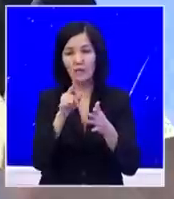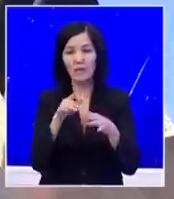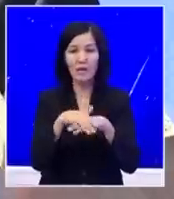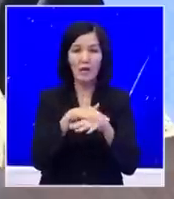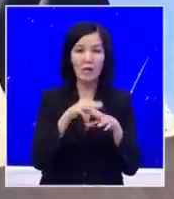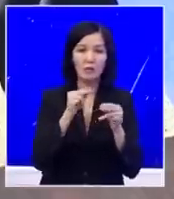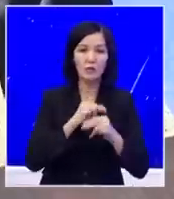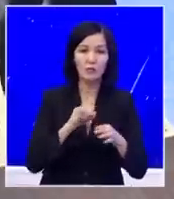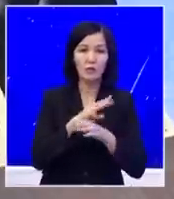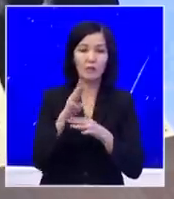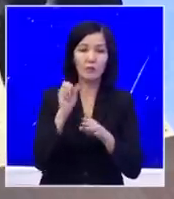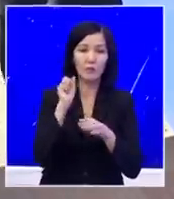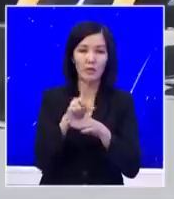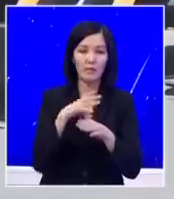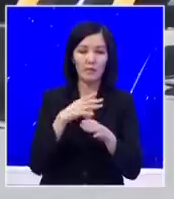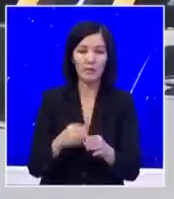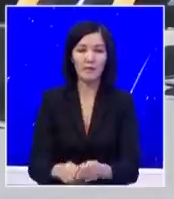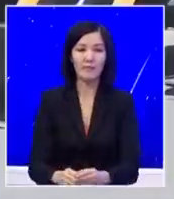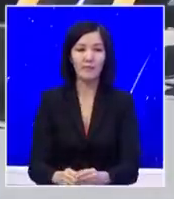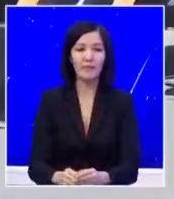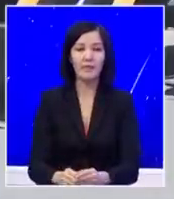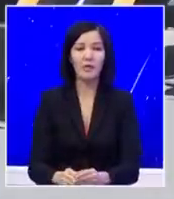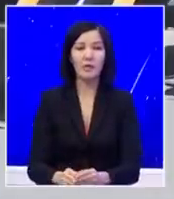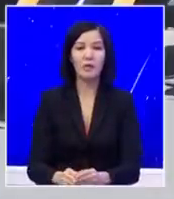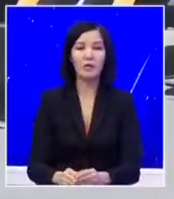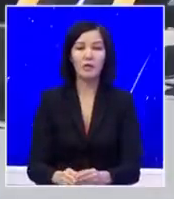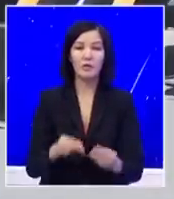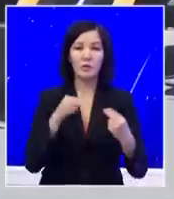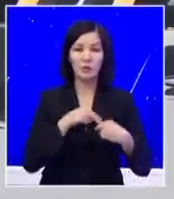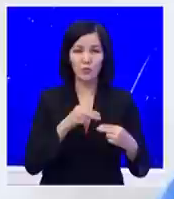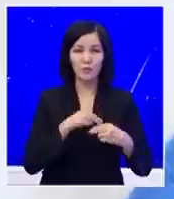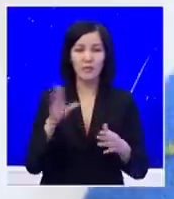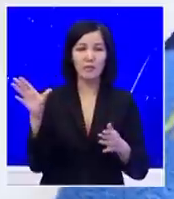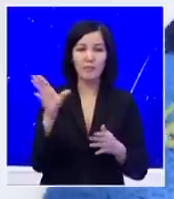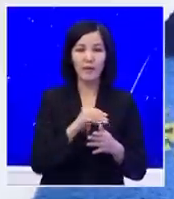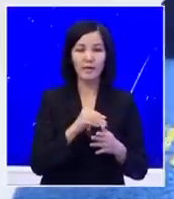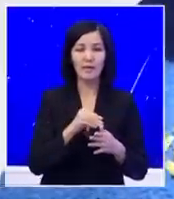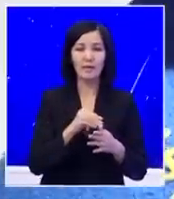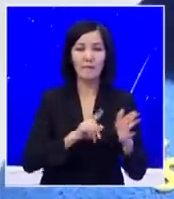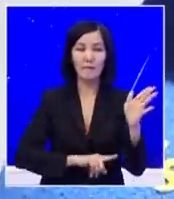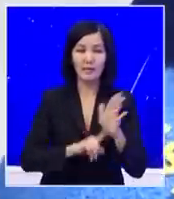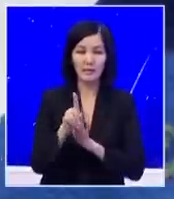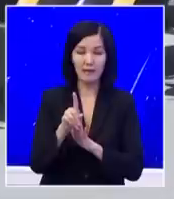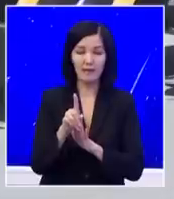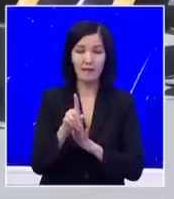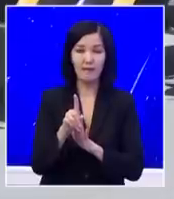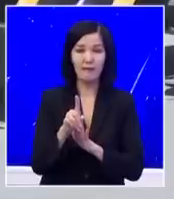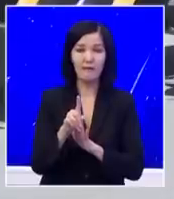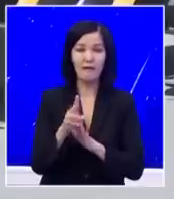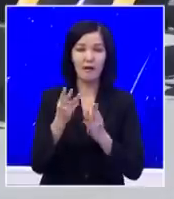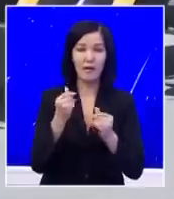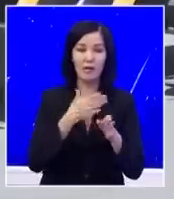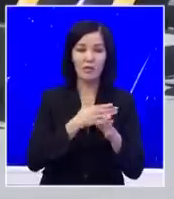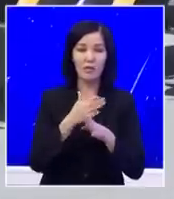халықты жұмыспен қамтуды тапсырды. Жұмыстар барлық объектілерде басталды. Негізгі қаражат